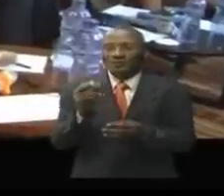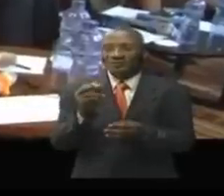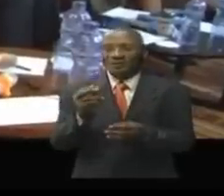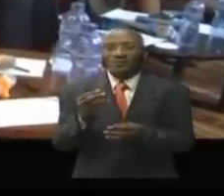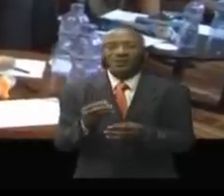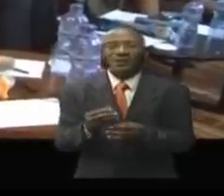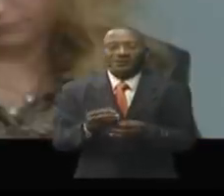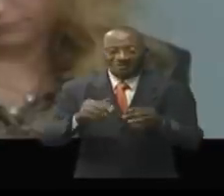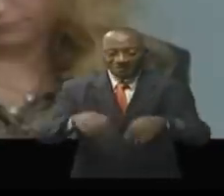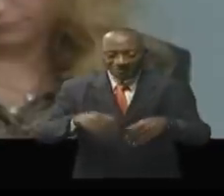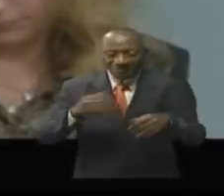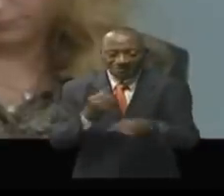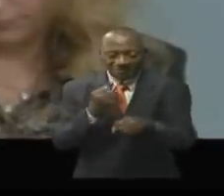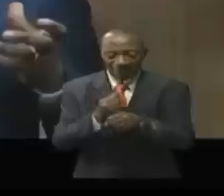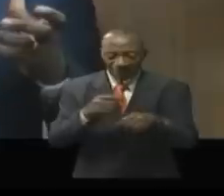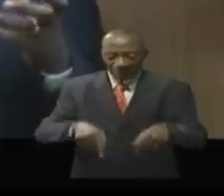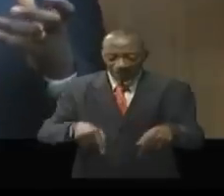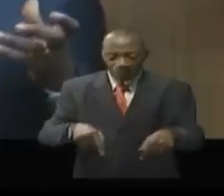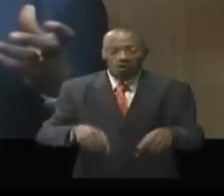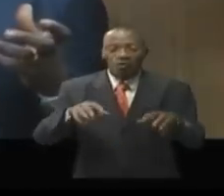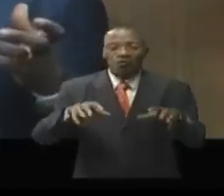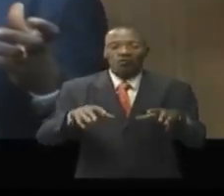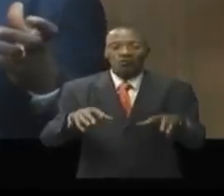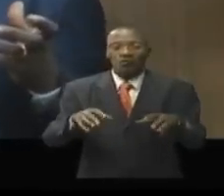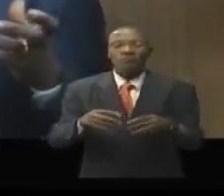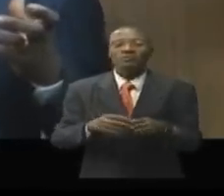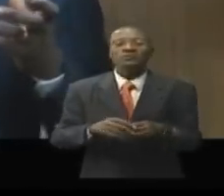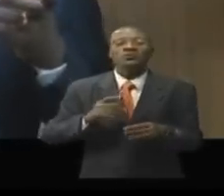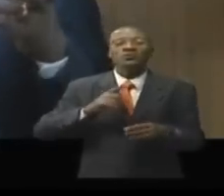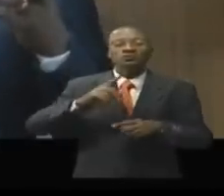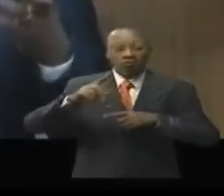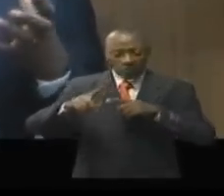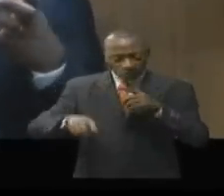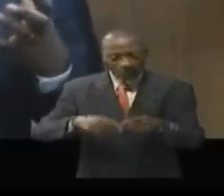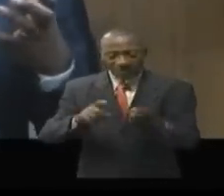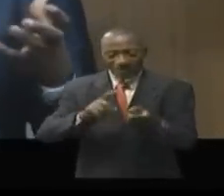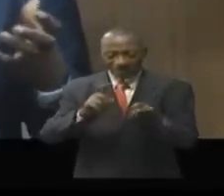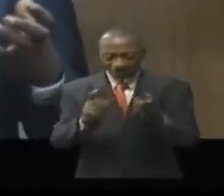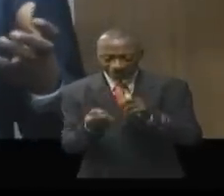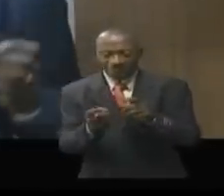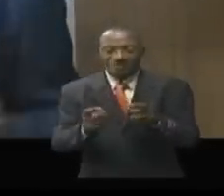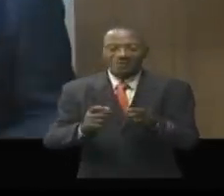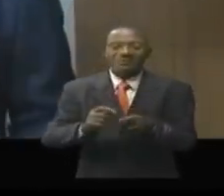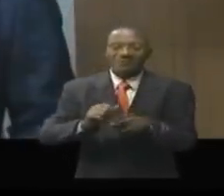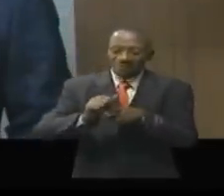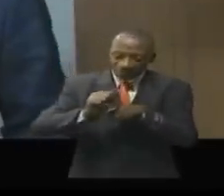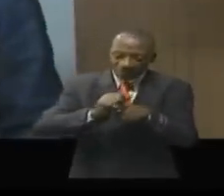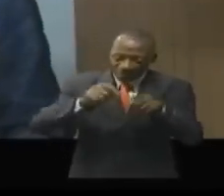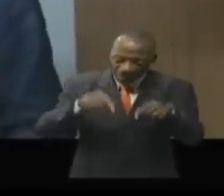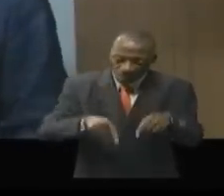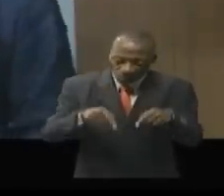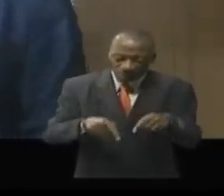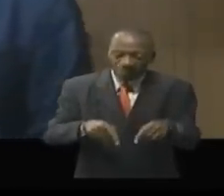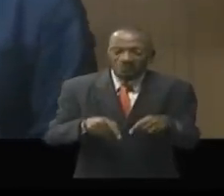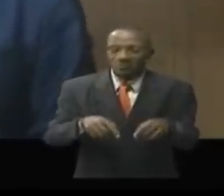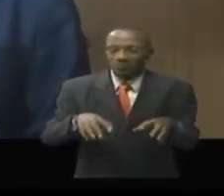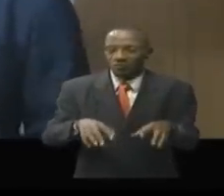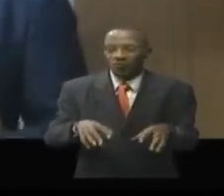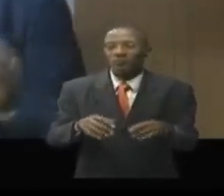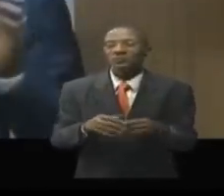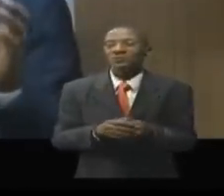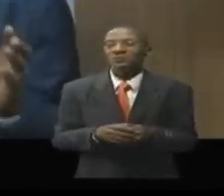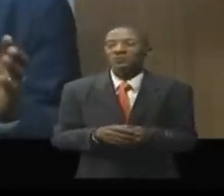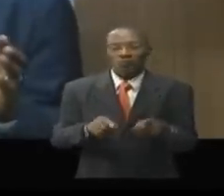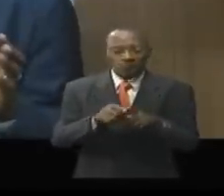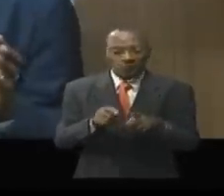que, au niveau international, on relativise quand même ce qui se passe en République démocratique. Il y a